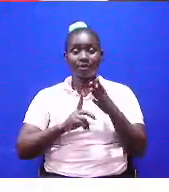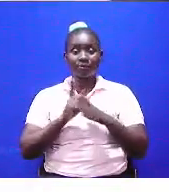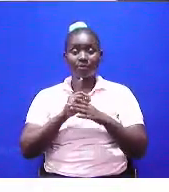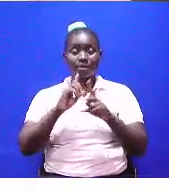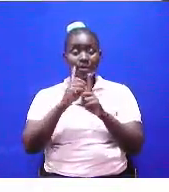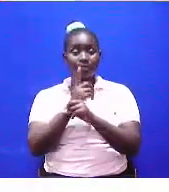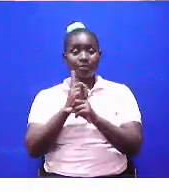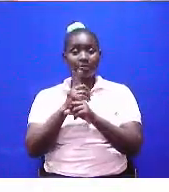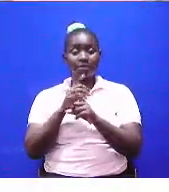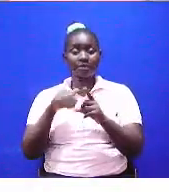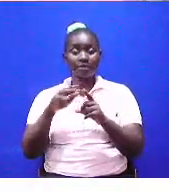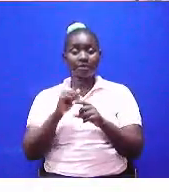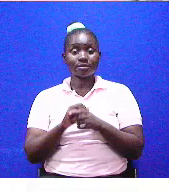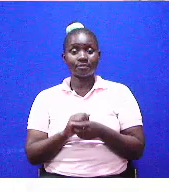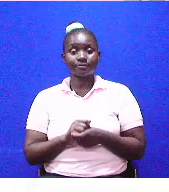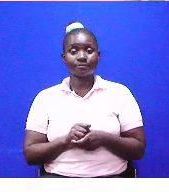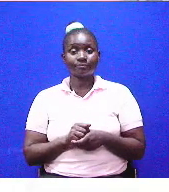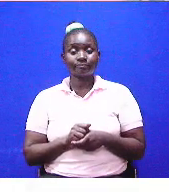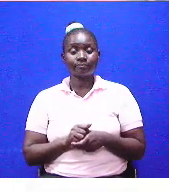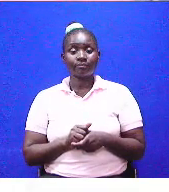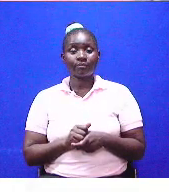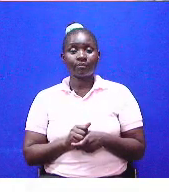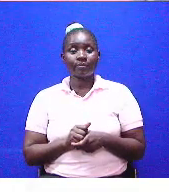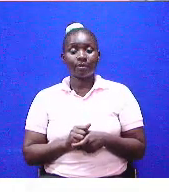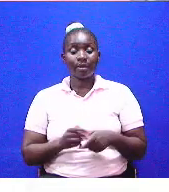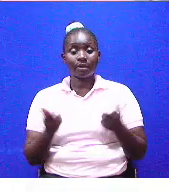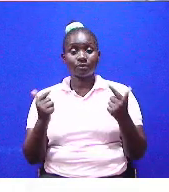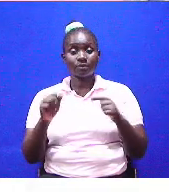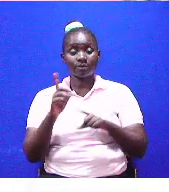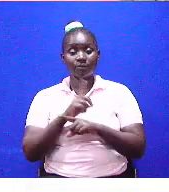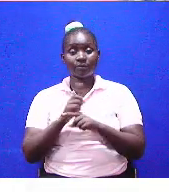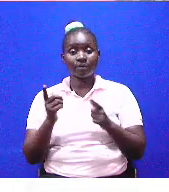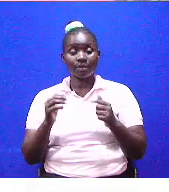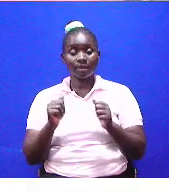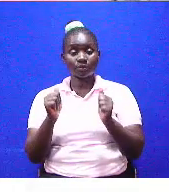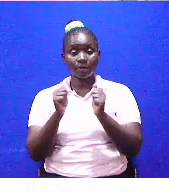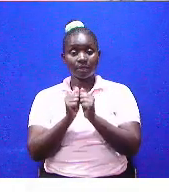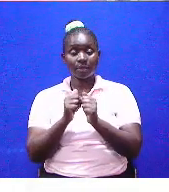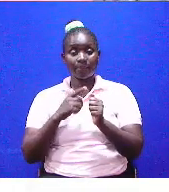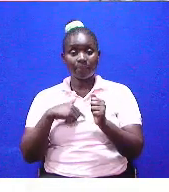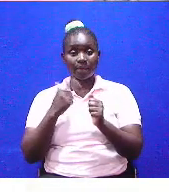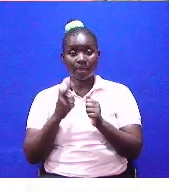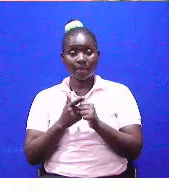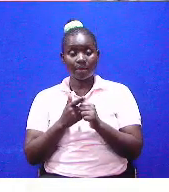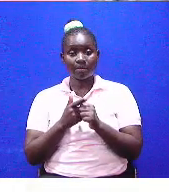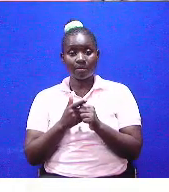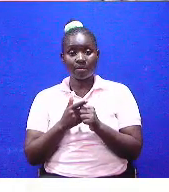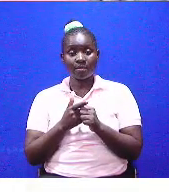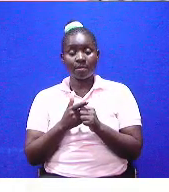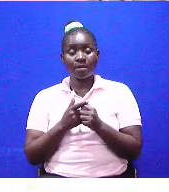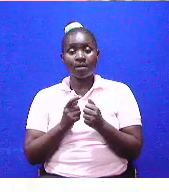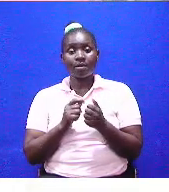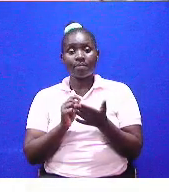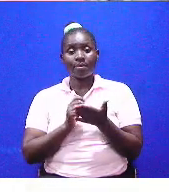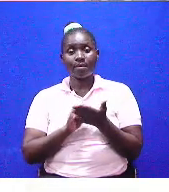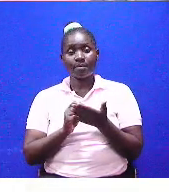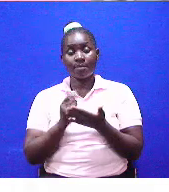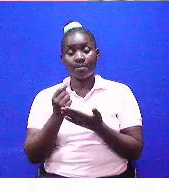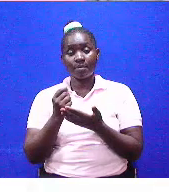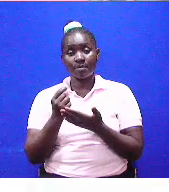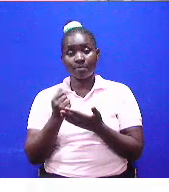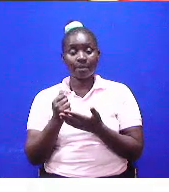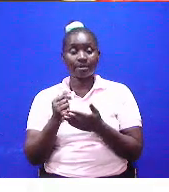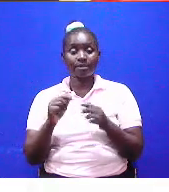ao ao So kwa siku ya leo tumekuja pamoja mimi nikishikilia kama treasurer wa hiki